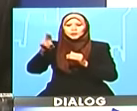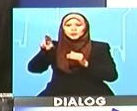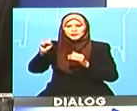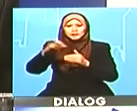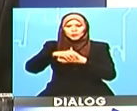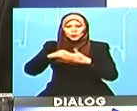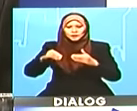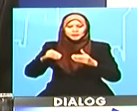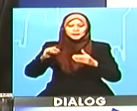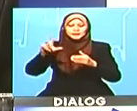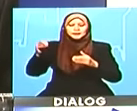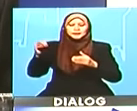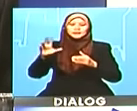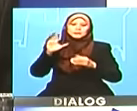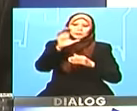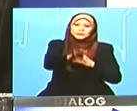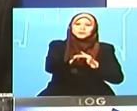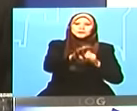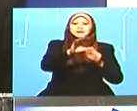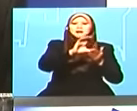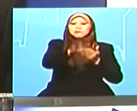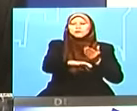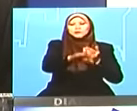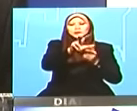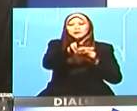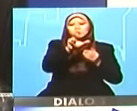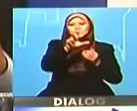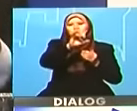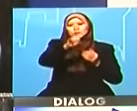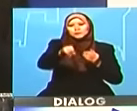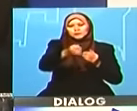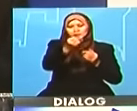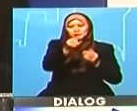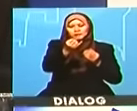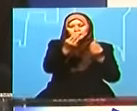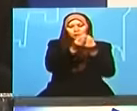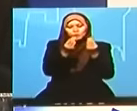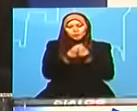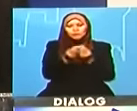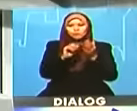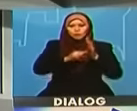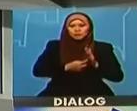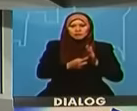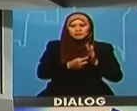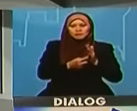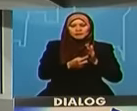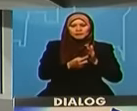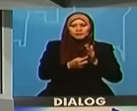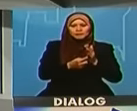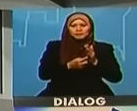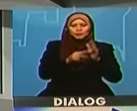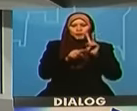masuk lagi 330 juta US dollars. Keseluruhan dari segi pokok kita tu, kita masuk